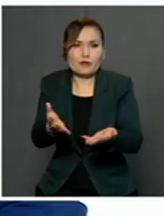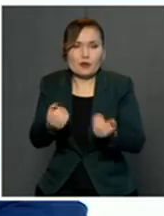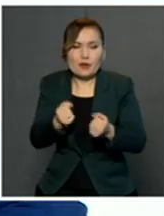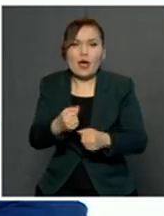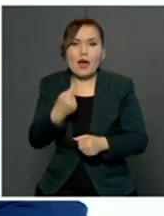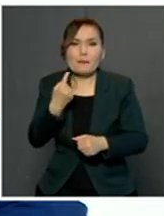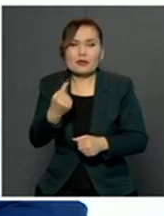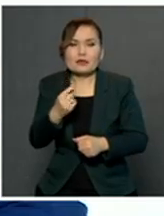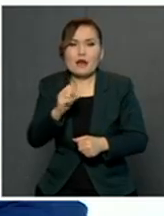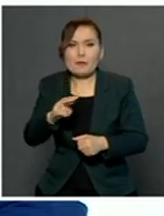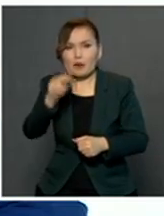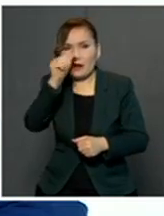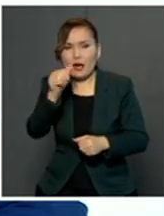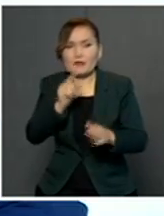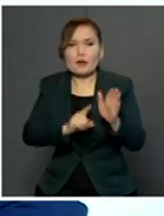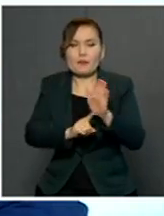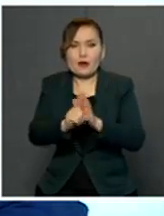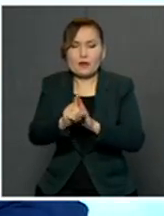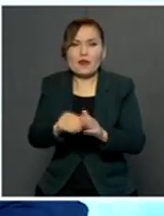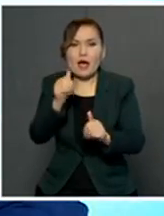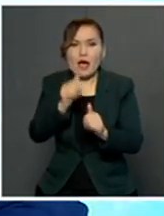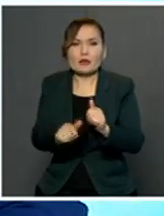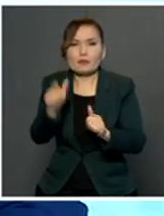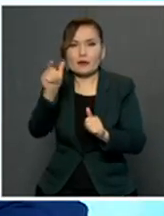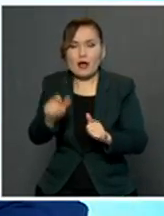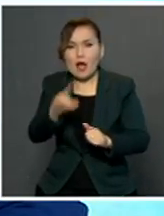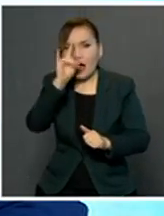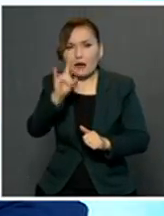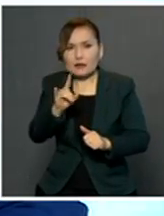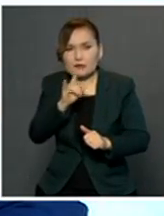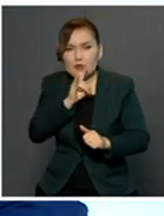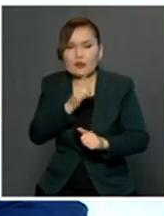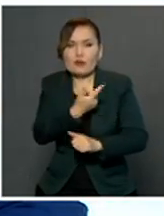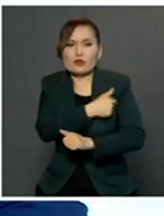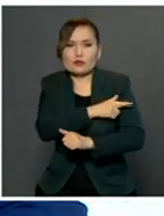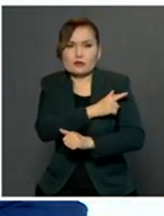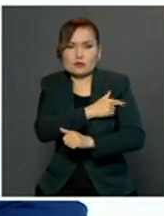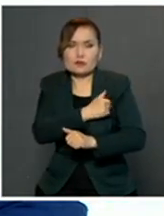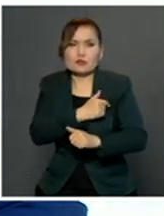1 шілде аралығында кезген қазақстандықтар шартты түрде сақтандырылған болып есептелінеді.